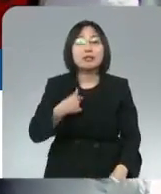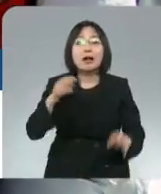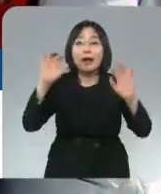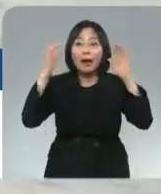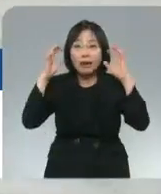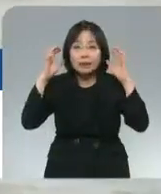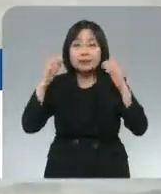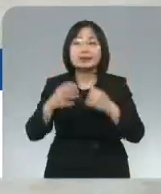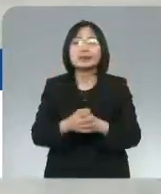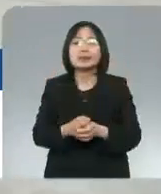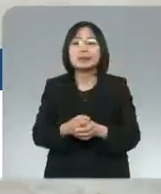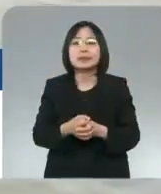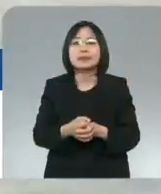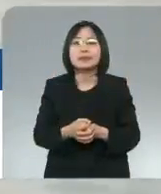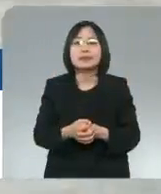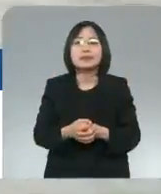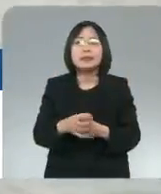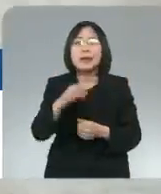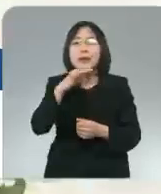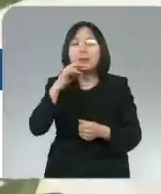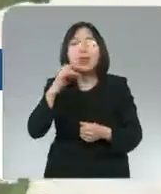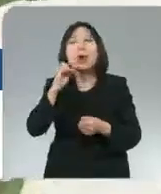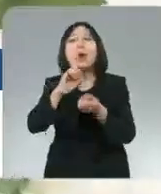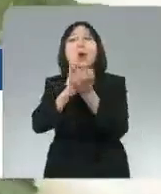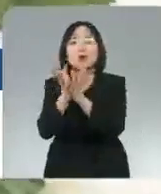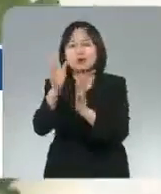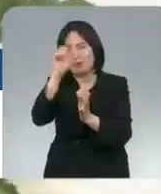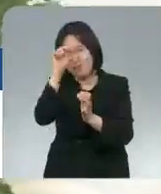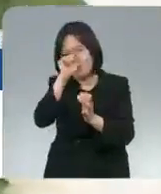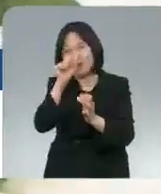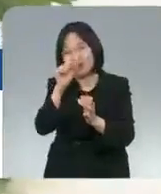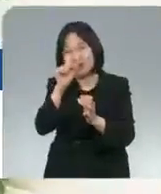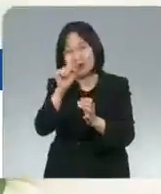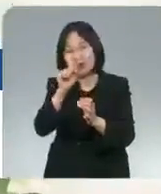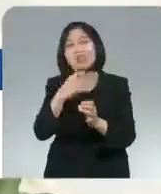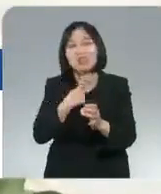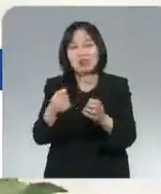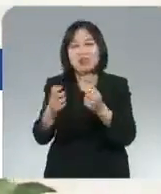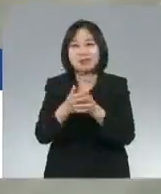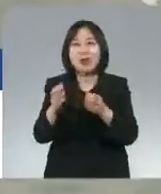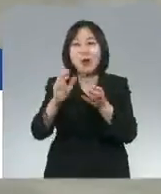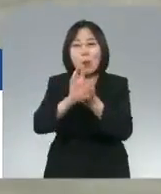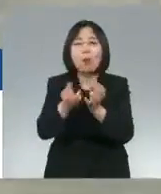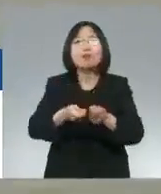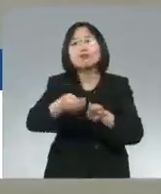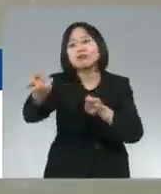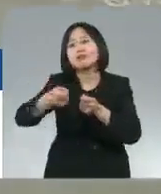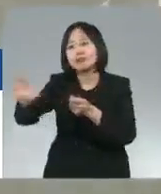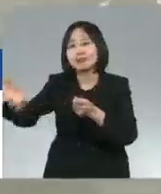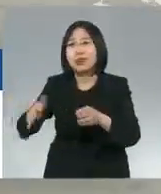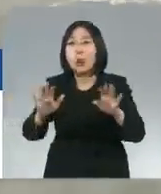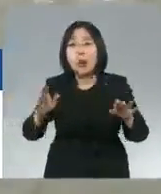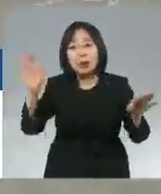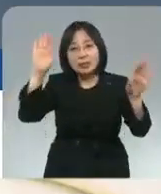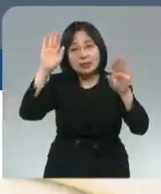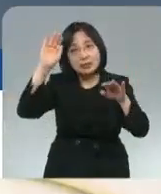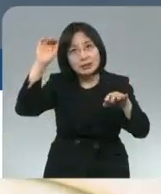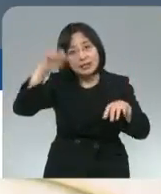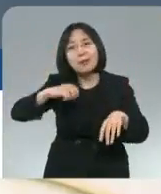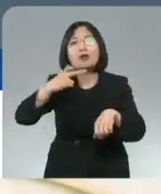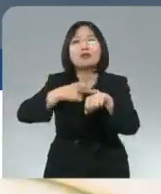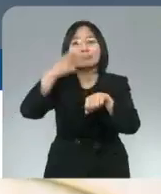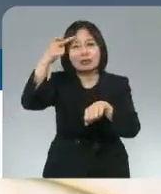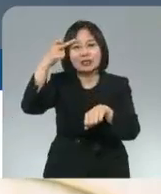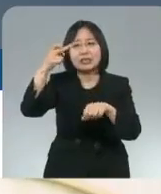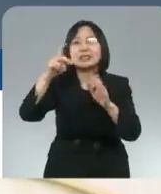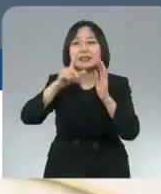protéger la vie de ses citoyens une partie des familles des victimes du lycée danone s'est rendu sur l'île de chin dos large de